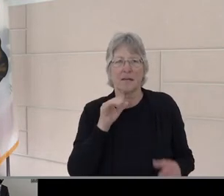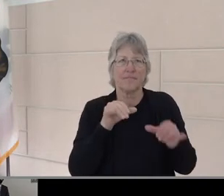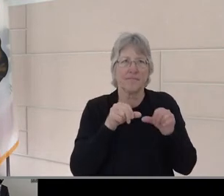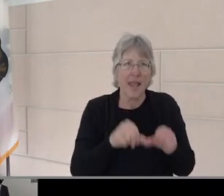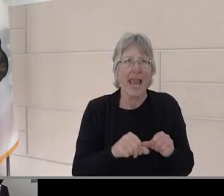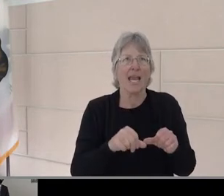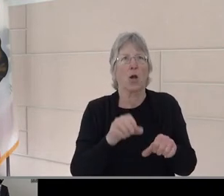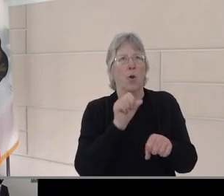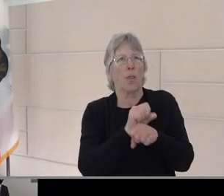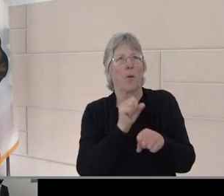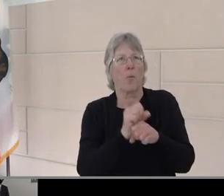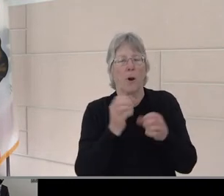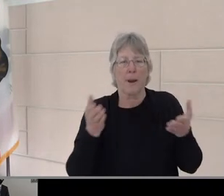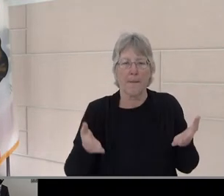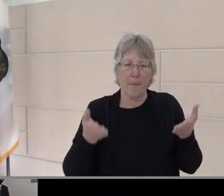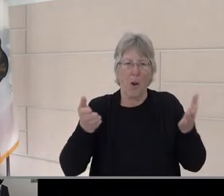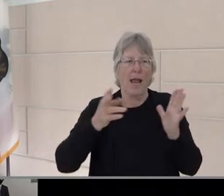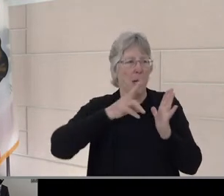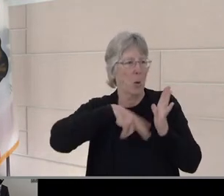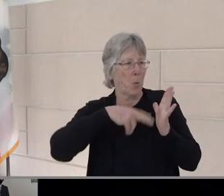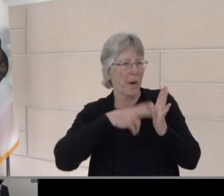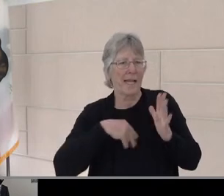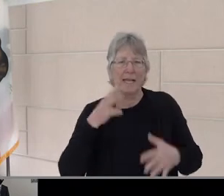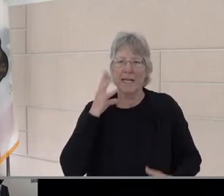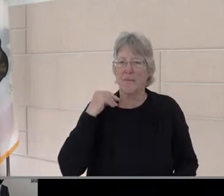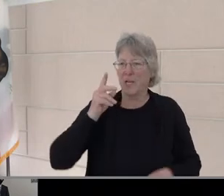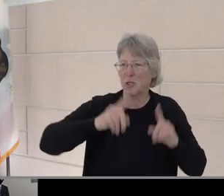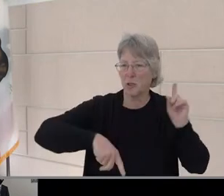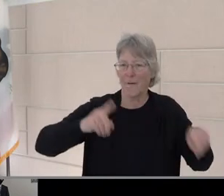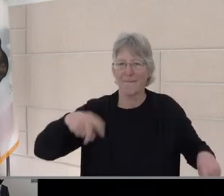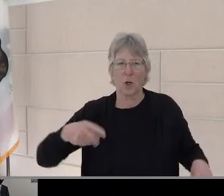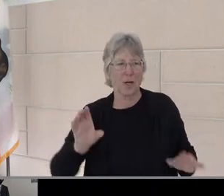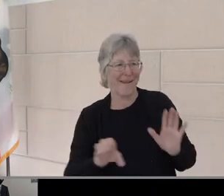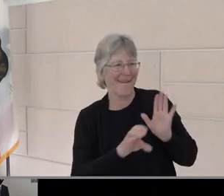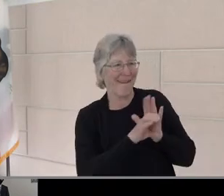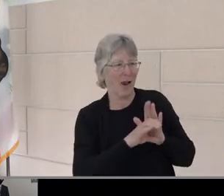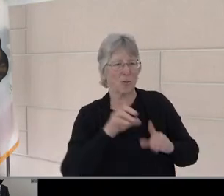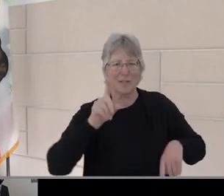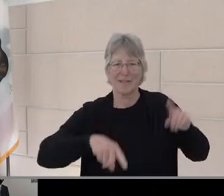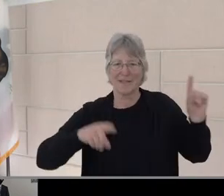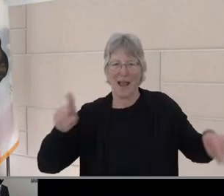មមានស្ថានភាពត្រូវគ្នាជាមួយនឹងកម្មវិធីសិក្សា